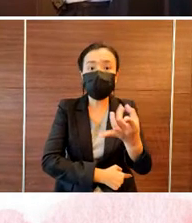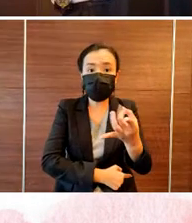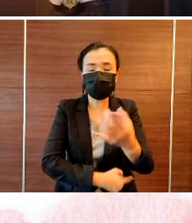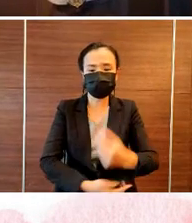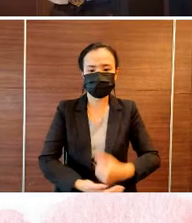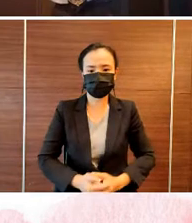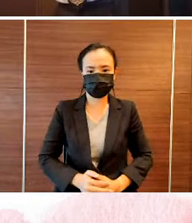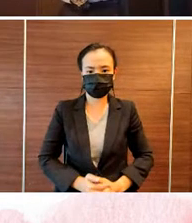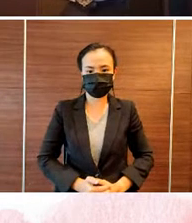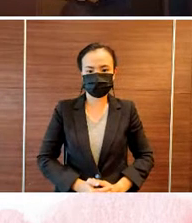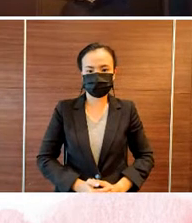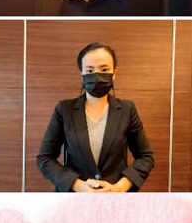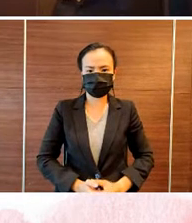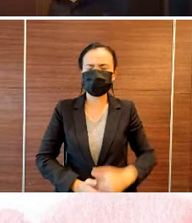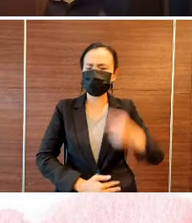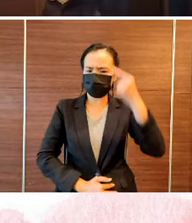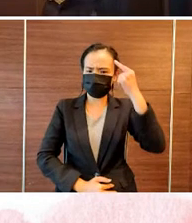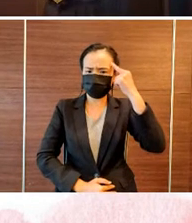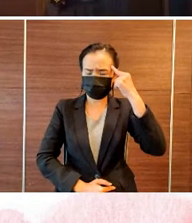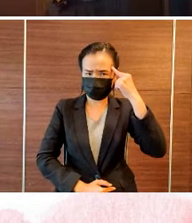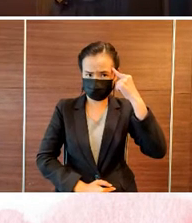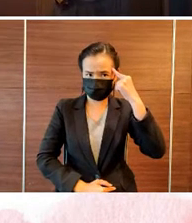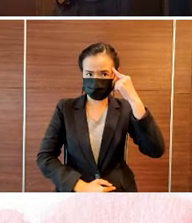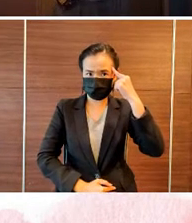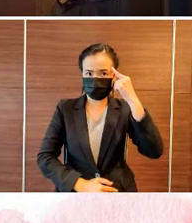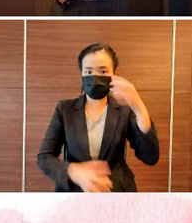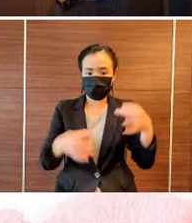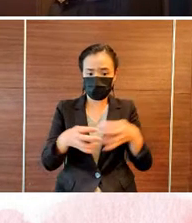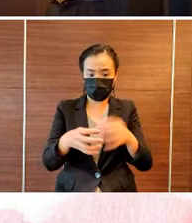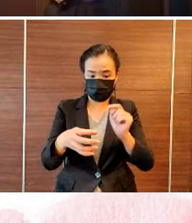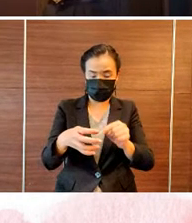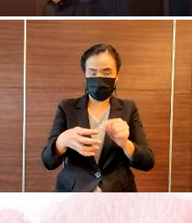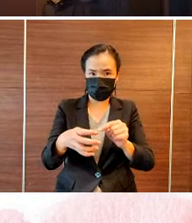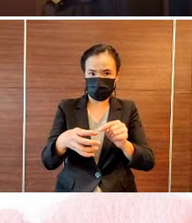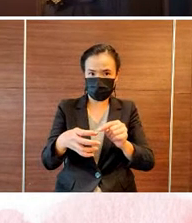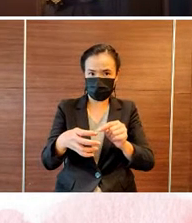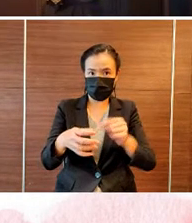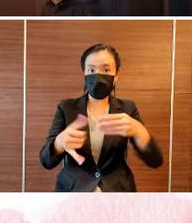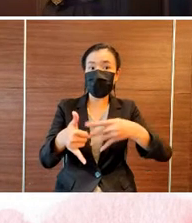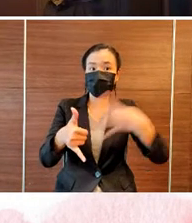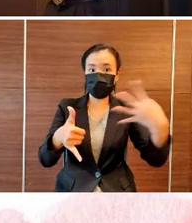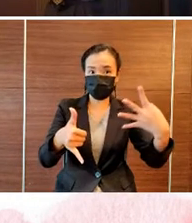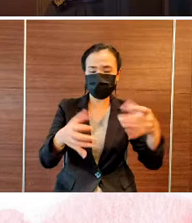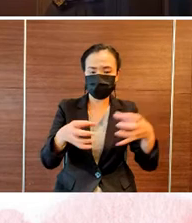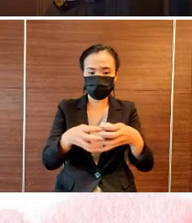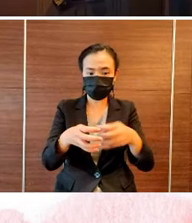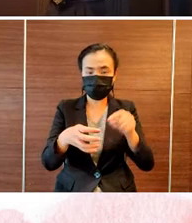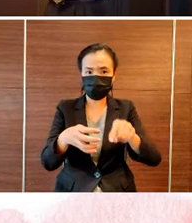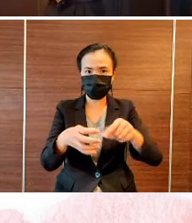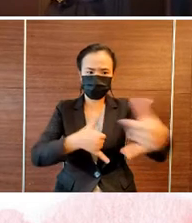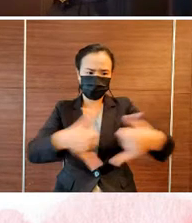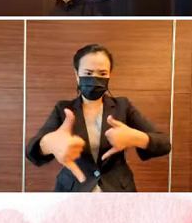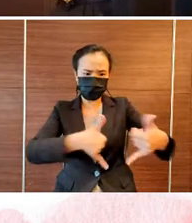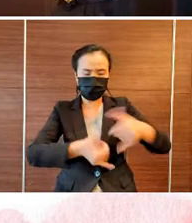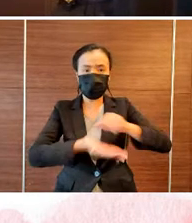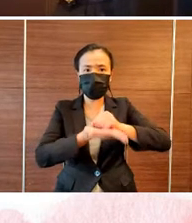ะครับนะแล้วเขาคงจะหวังว่าเนี่ยนะครับมีกลุ่มเป้าหมายที่ว่าใน LGBT เนี่ยนะมารับมาใช้บริการม